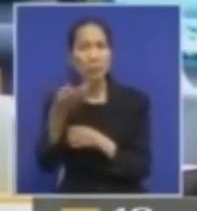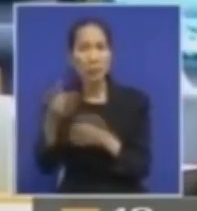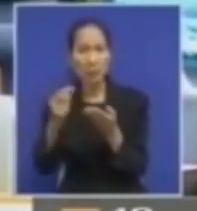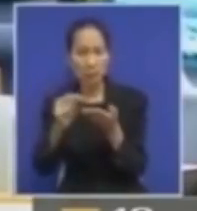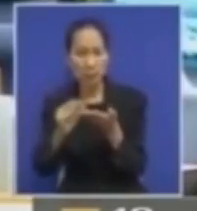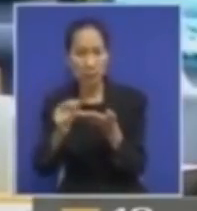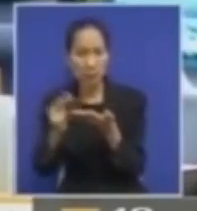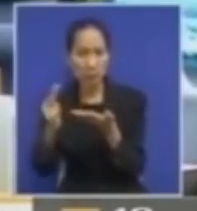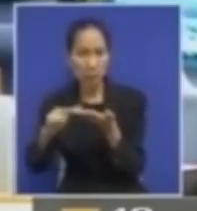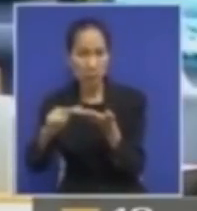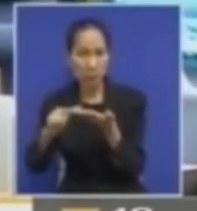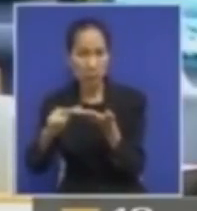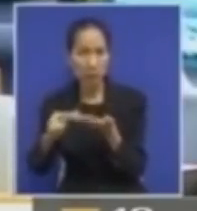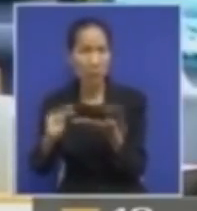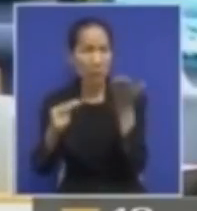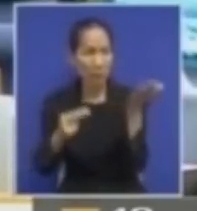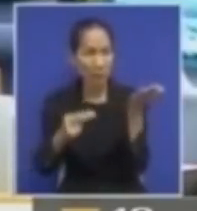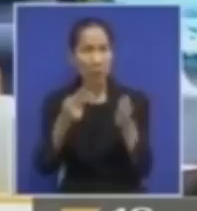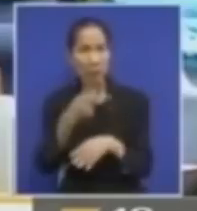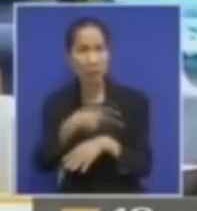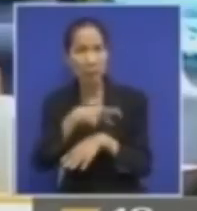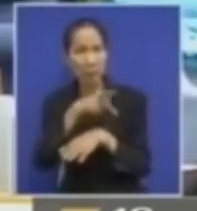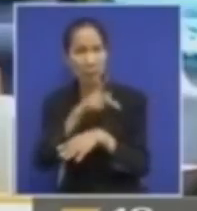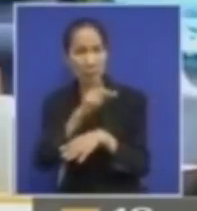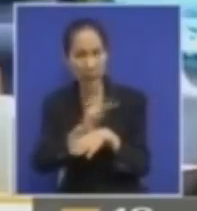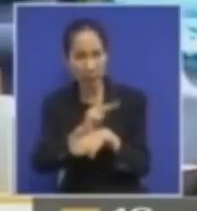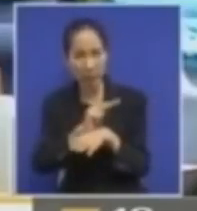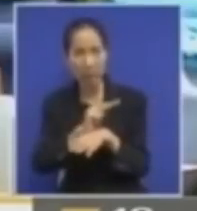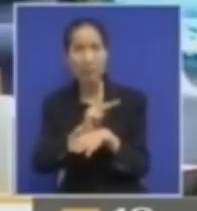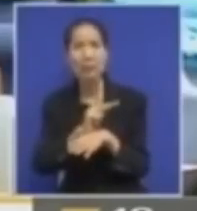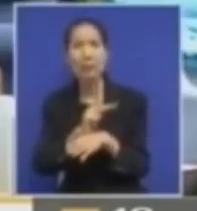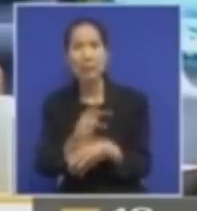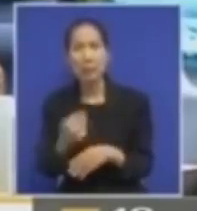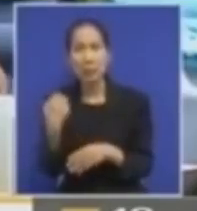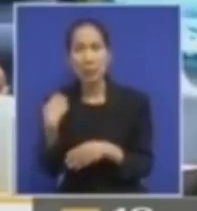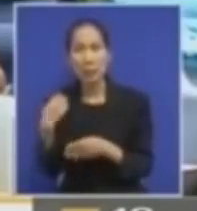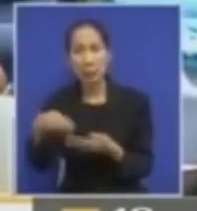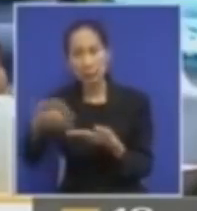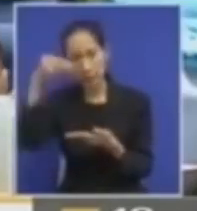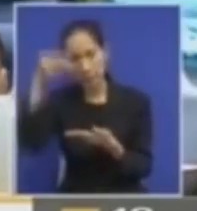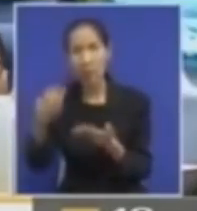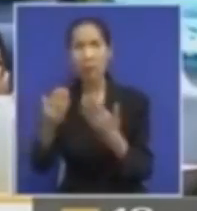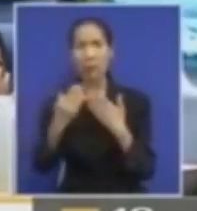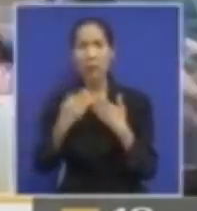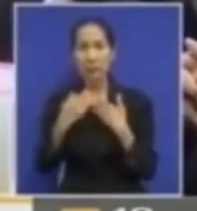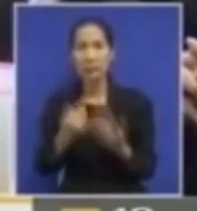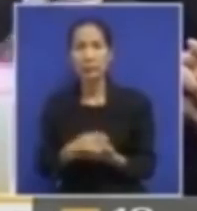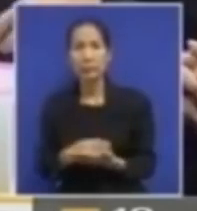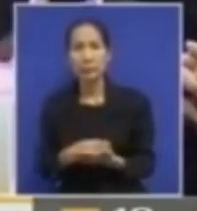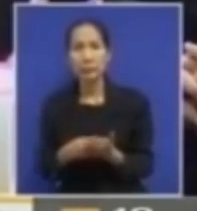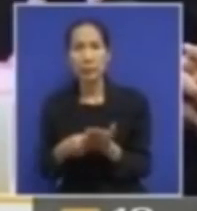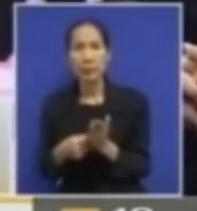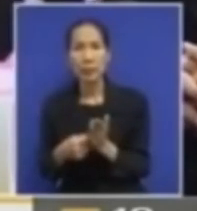สภานำเสนอท่านประธานแต่เขาไม่มีโอกาสได้ส่งเนื่องอาจจะมีข้อขัดข้องทางธุรการท่านประธานครับผมลงไ